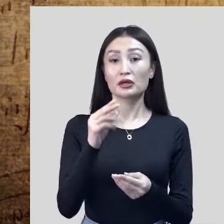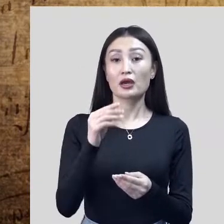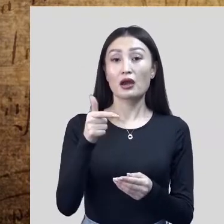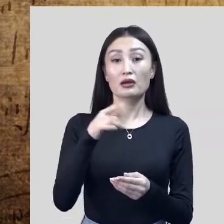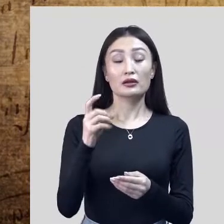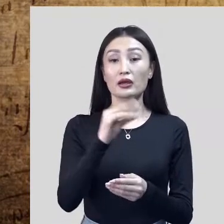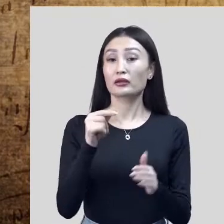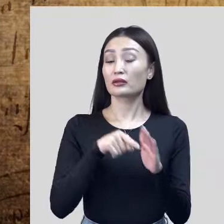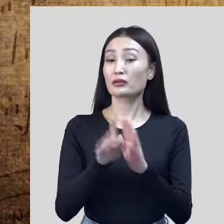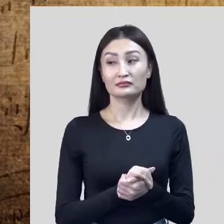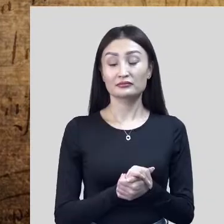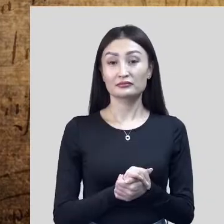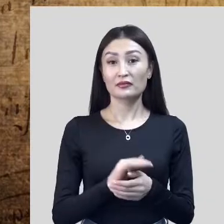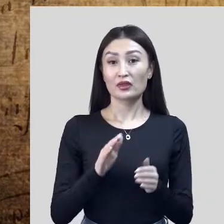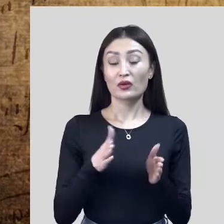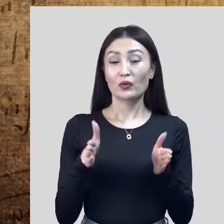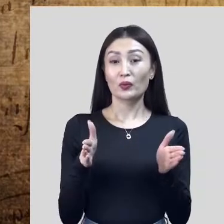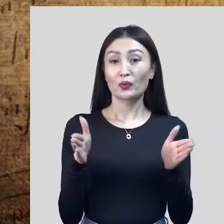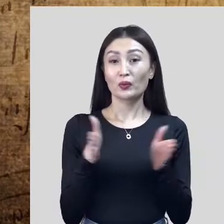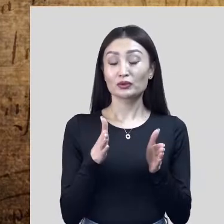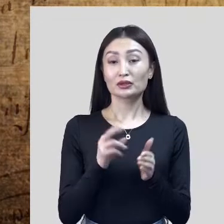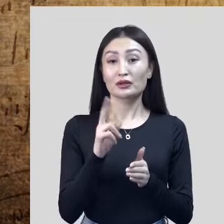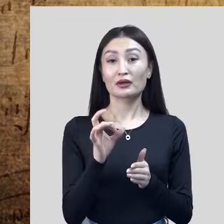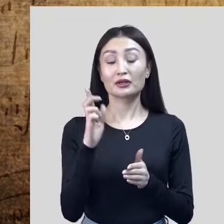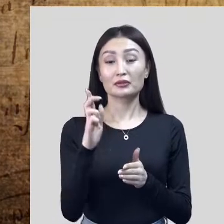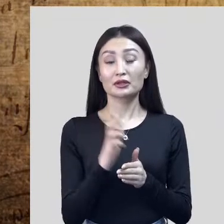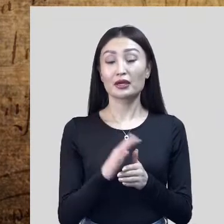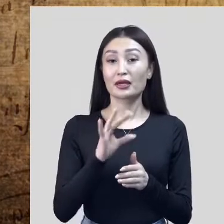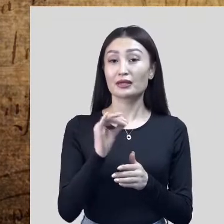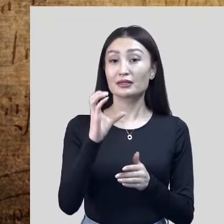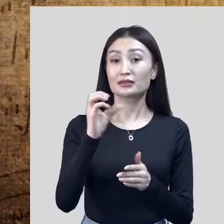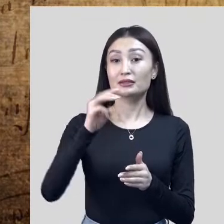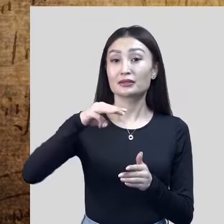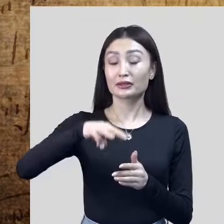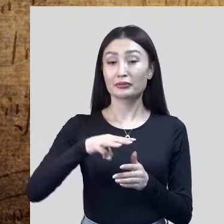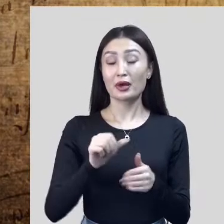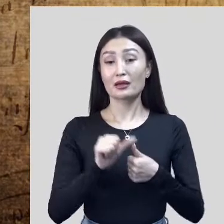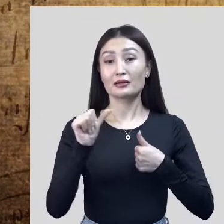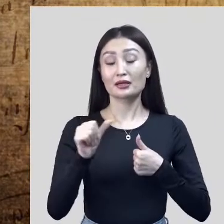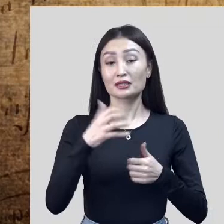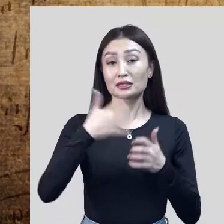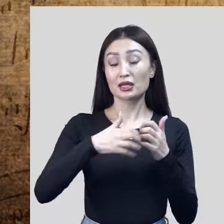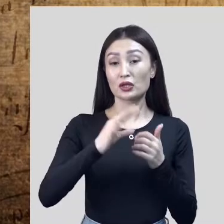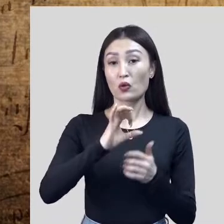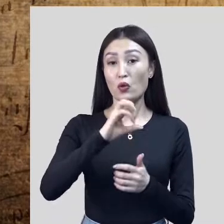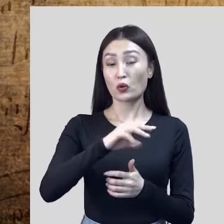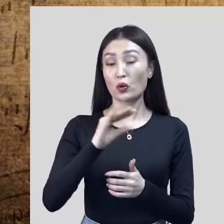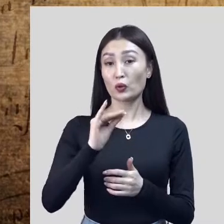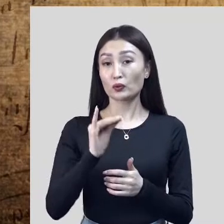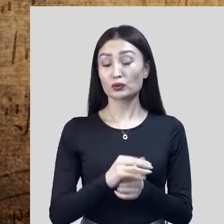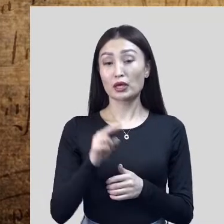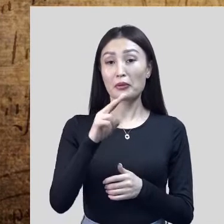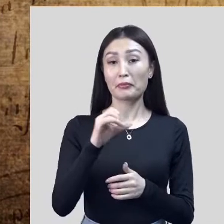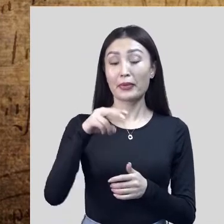не начинали ни одно важное дело. Узкий коринфский перешеек Истм отделял Среднюю Грецию от Южной и